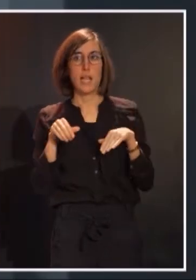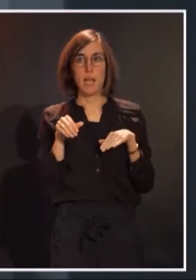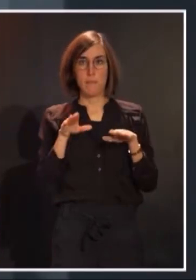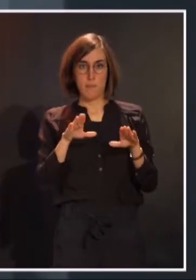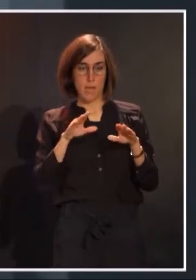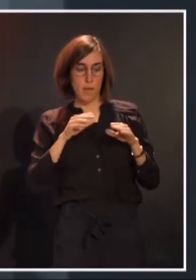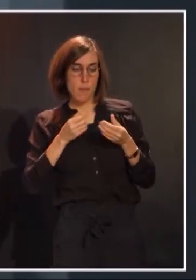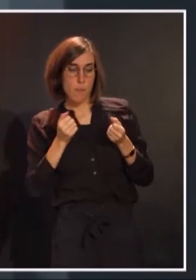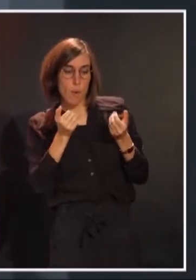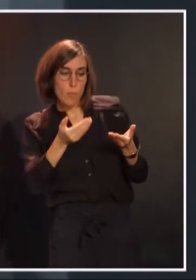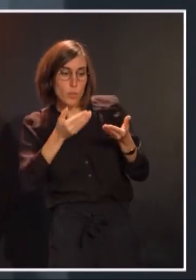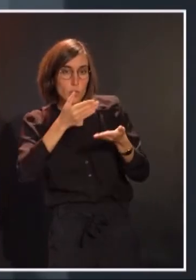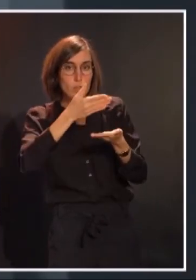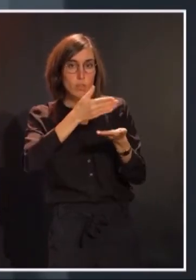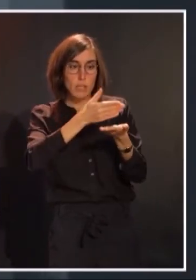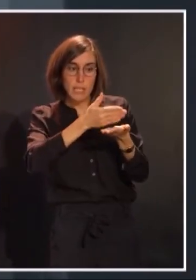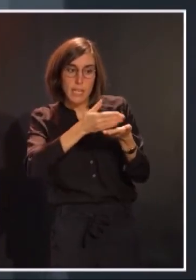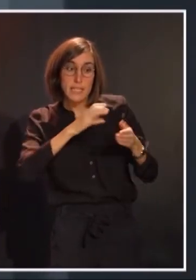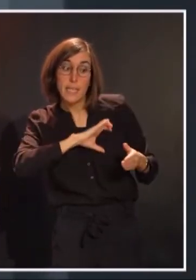soit que le logiciel soit acheté par la famille.